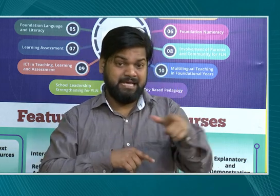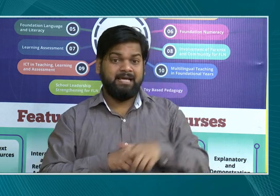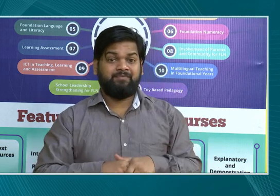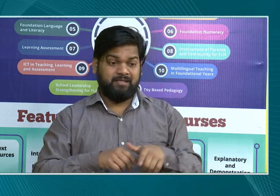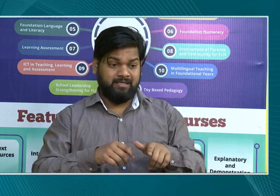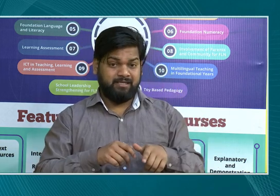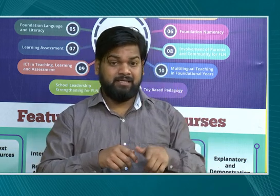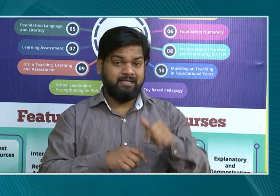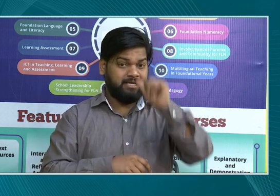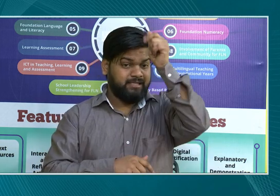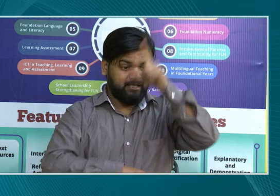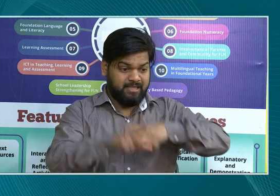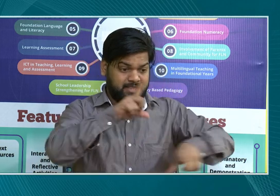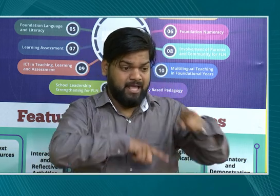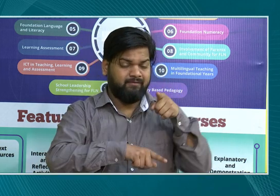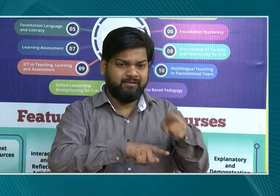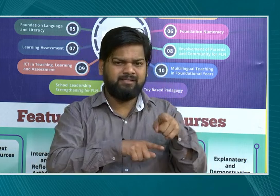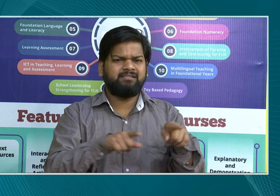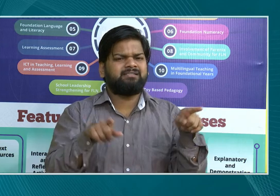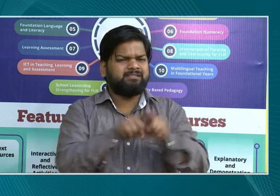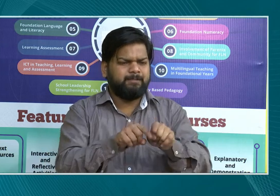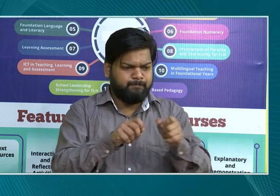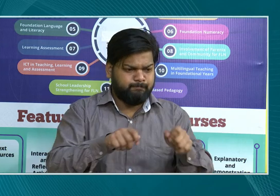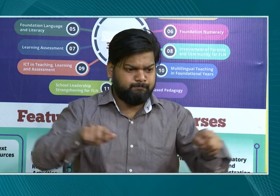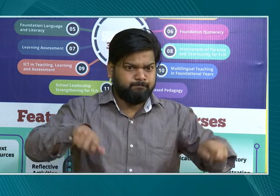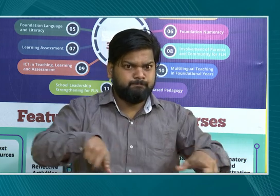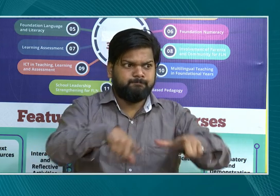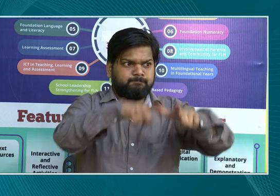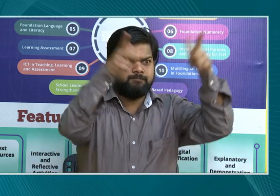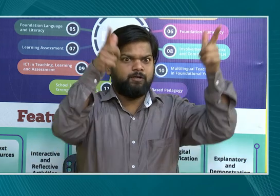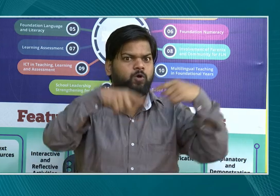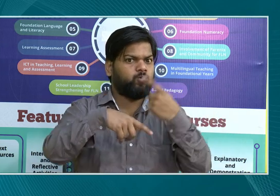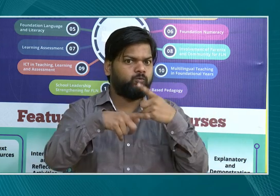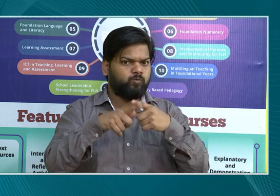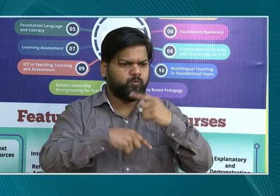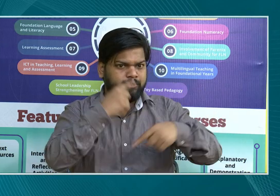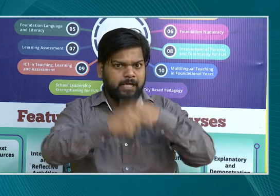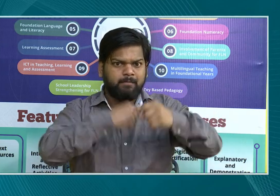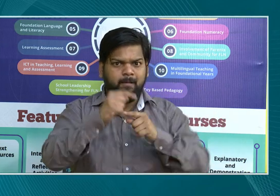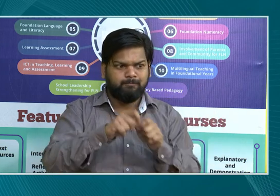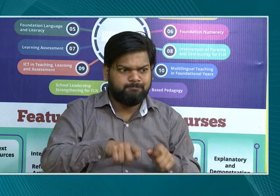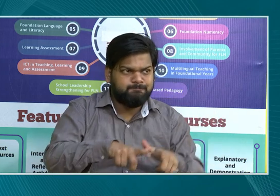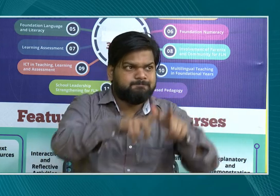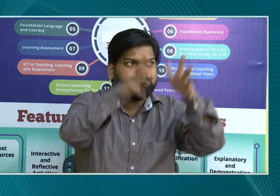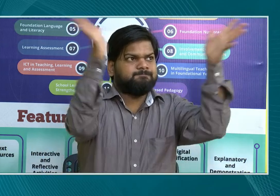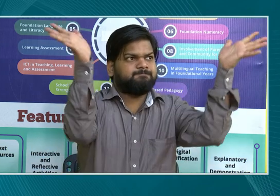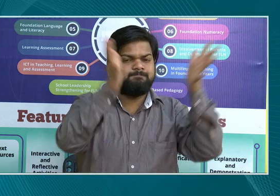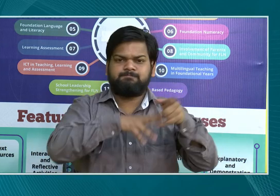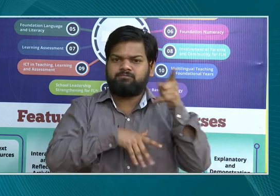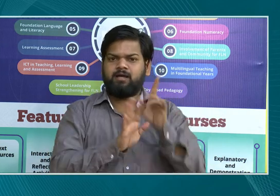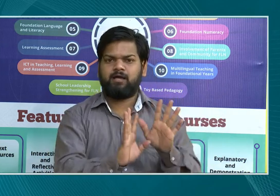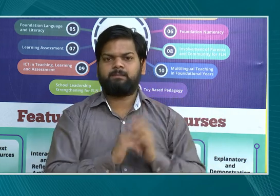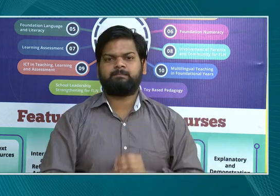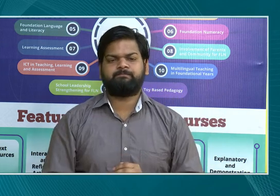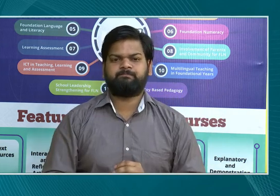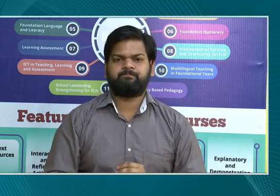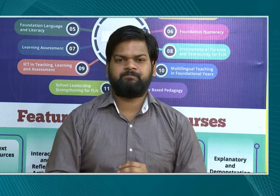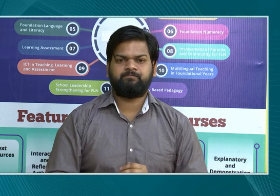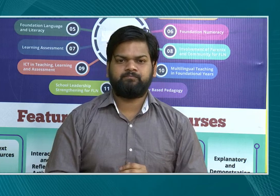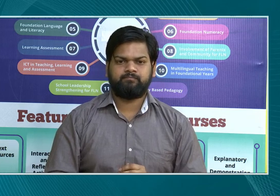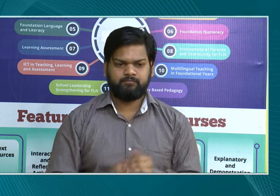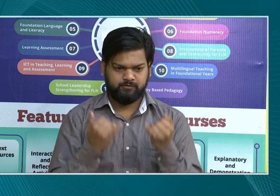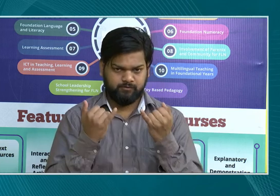नीत नवीन नवीन ऊंचाइयों को ऊ रही है तो उन्हें में रिपोर्ट आज भी है का जो इसमें इस पाठ में हमने लिए हैं ठीक है अब अगर